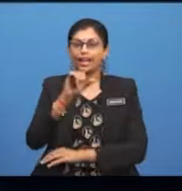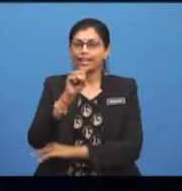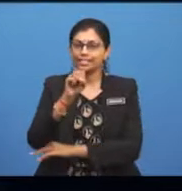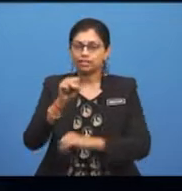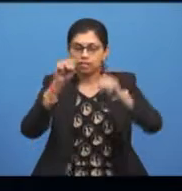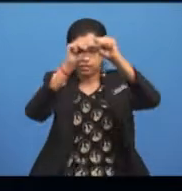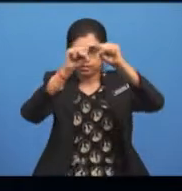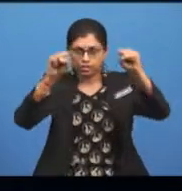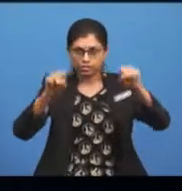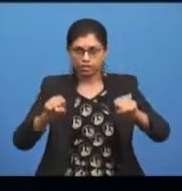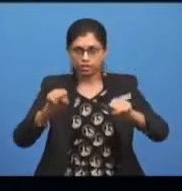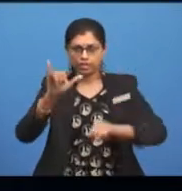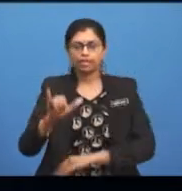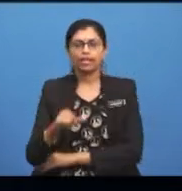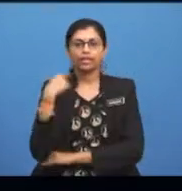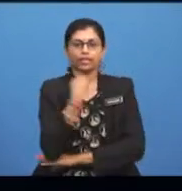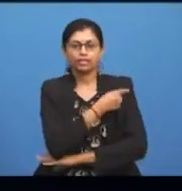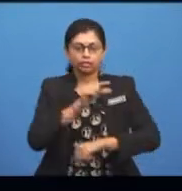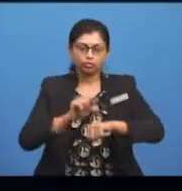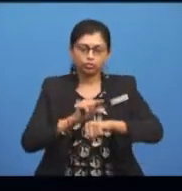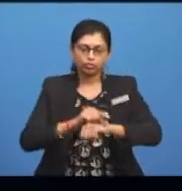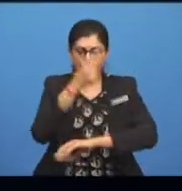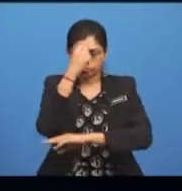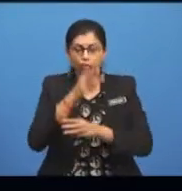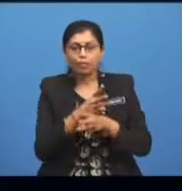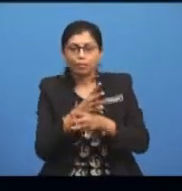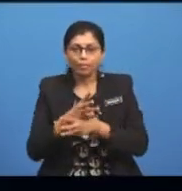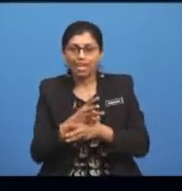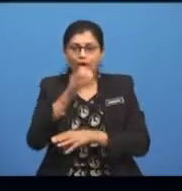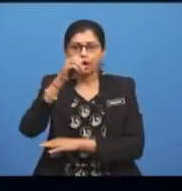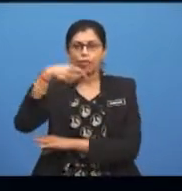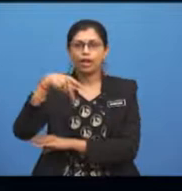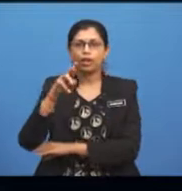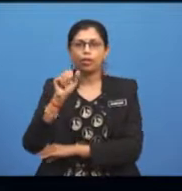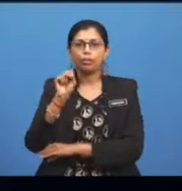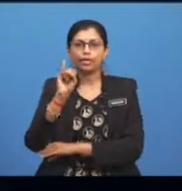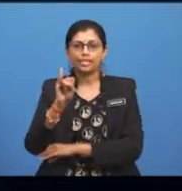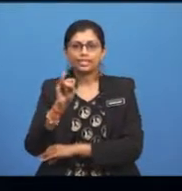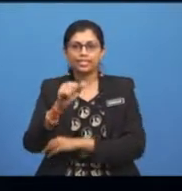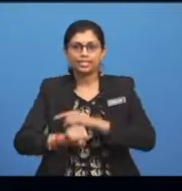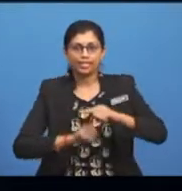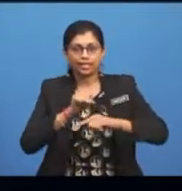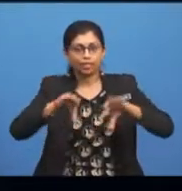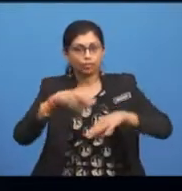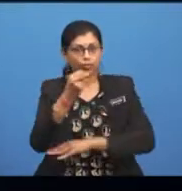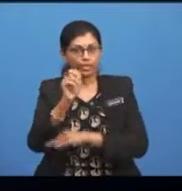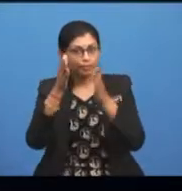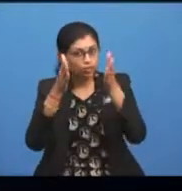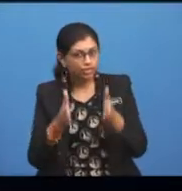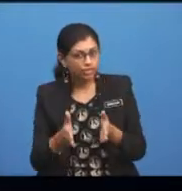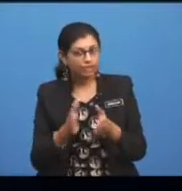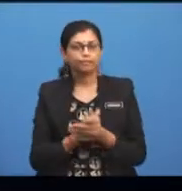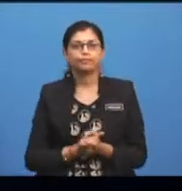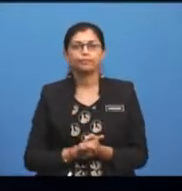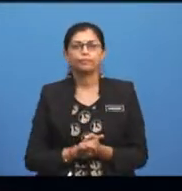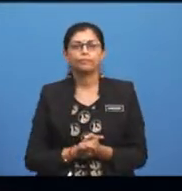stesen yang digunakan untuk mengawal operasi satelit buatan manusia. Dan ia